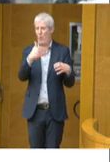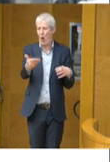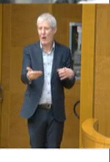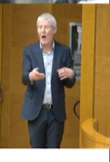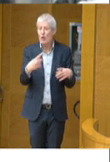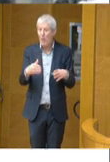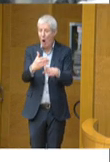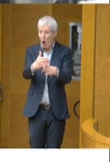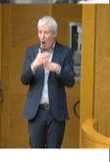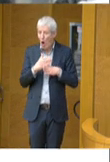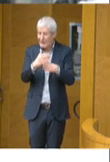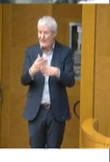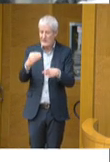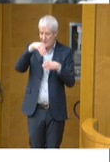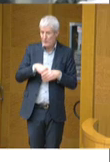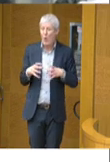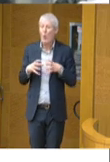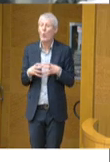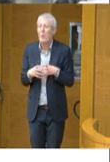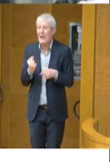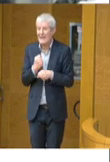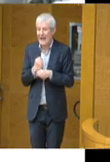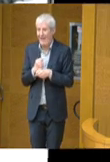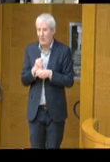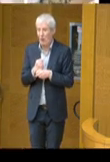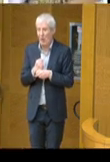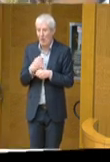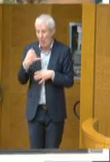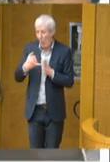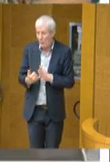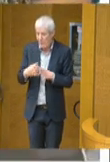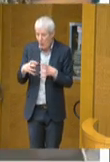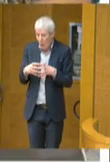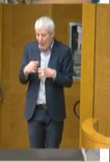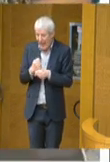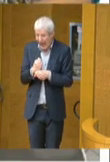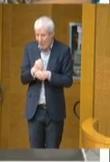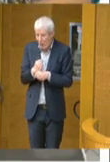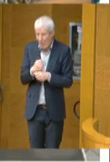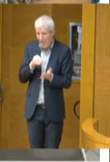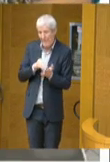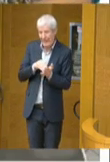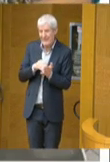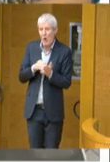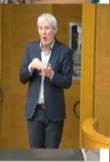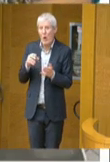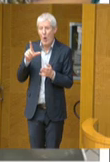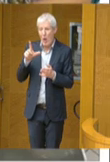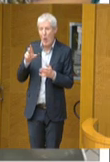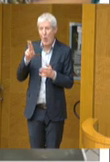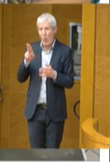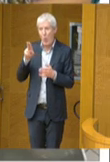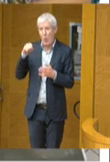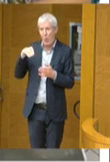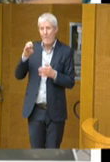che verrà condiviso nei gruppi di lavoro, soprattutto agli ultimi gruppi di lavoro in cui è presente